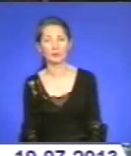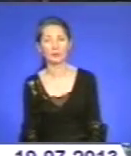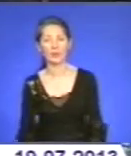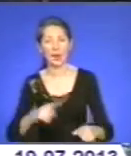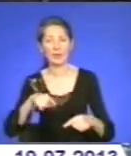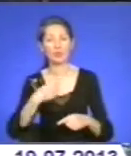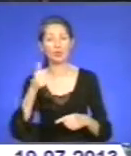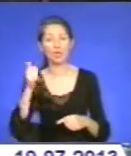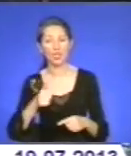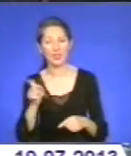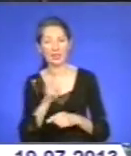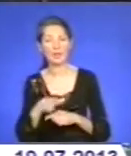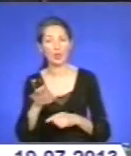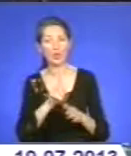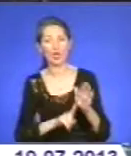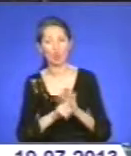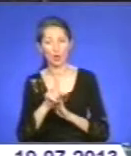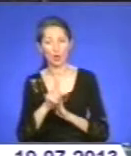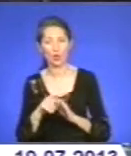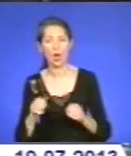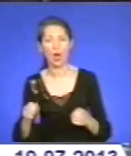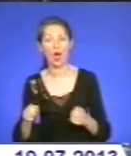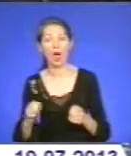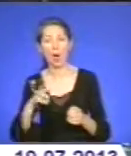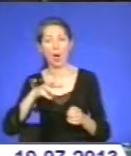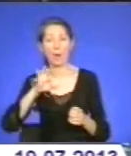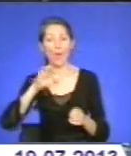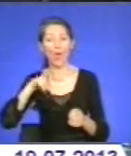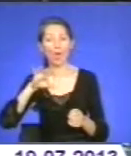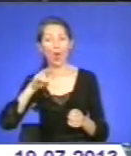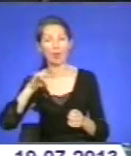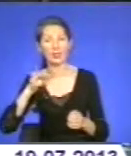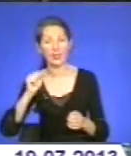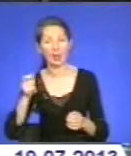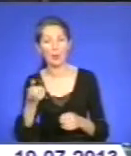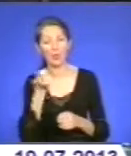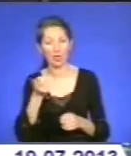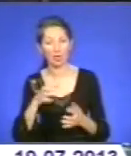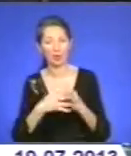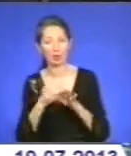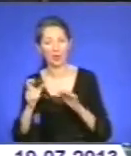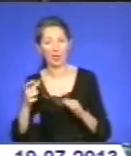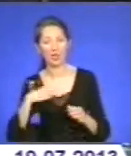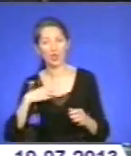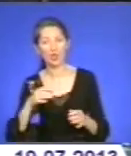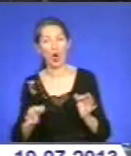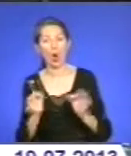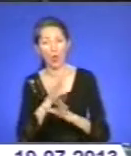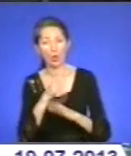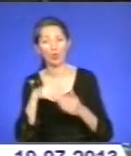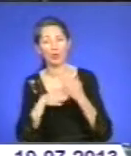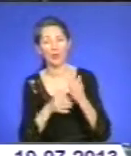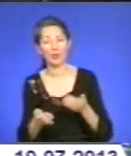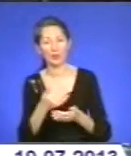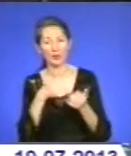Наступного тижня на Тернопільщині розпочнуть молотити пшеницю. Аграрії сподіваються, що погода сприятиме жнивам. Наразі